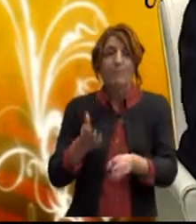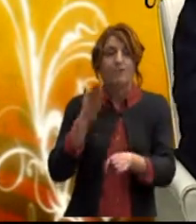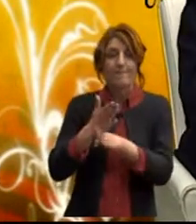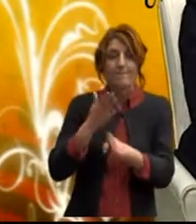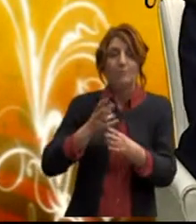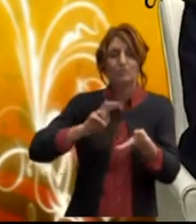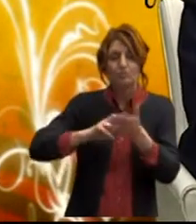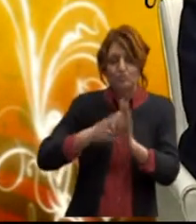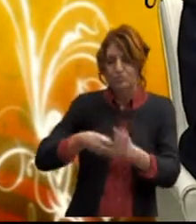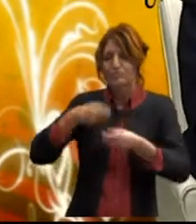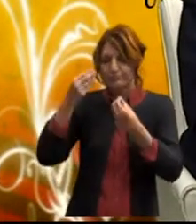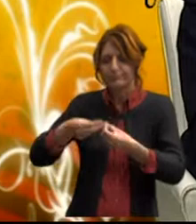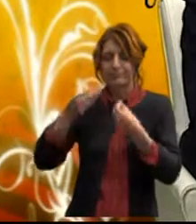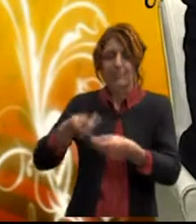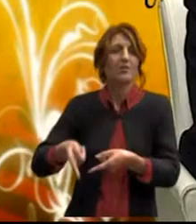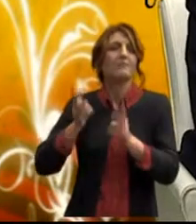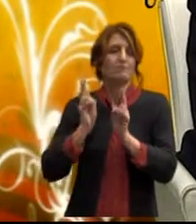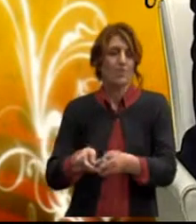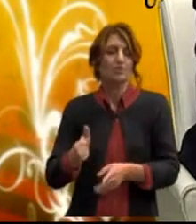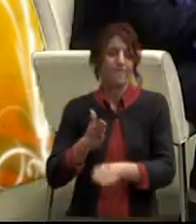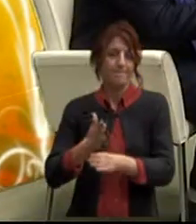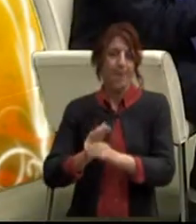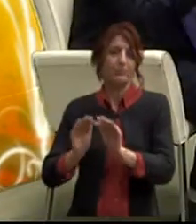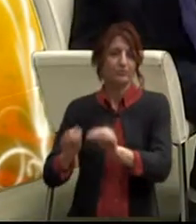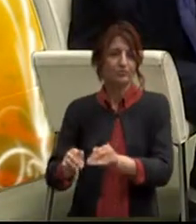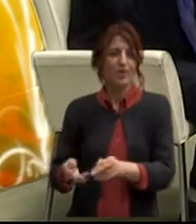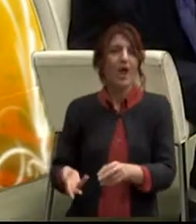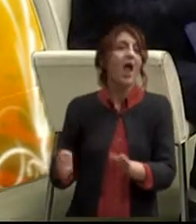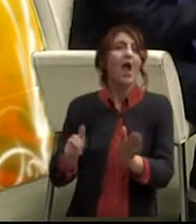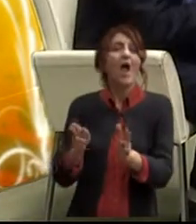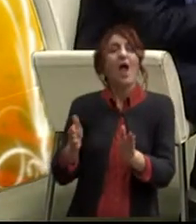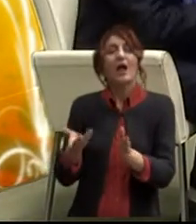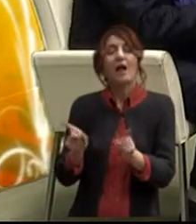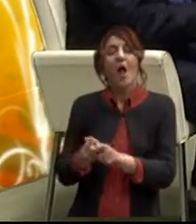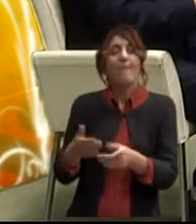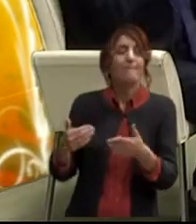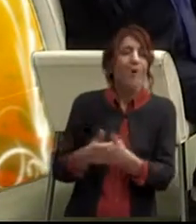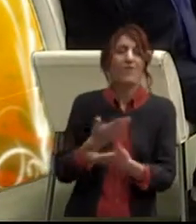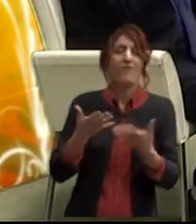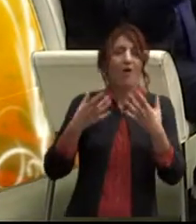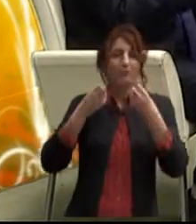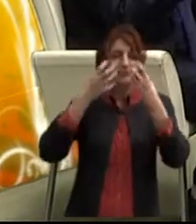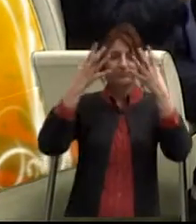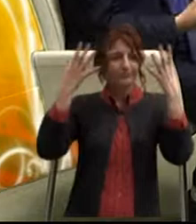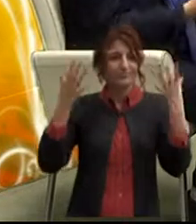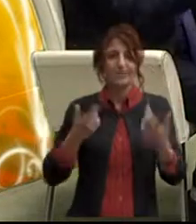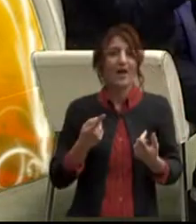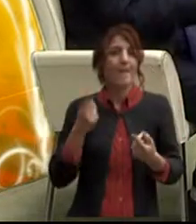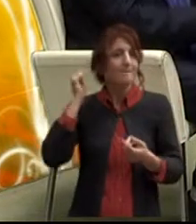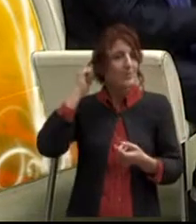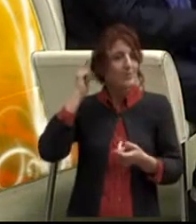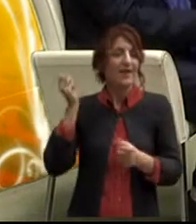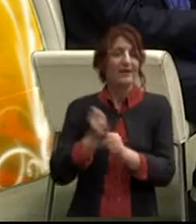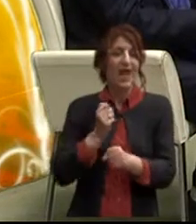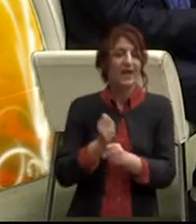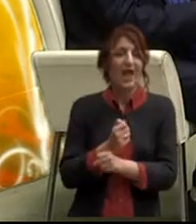kroz psihoterapiju može jako pomoći da se ponovo, dakle, ožive određene aktivnosti mozga koje su